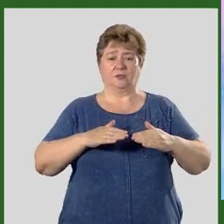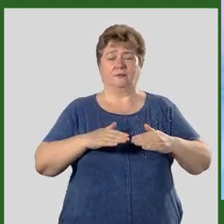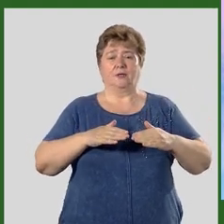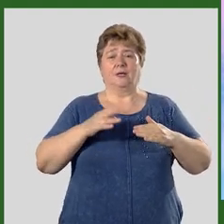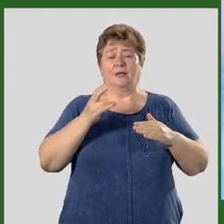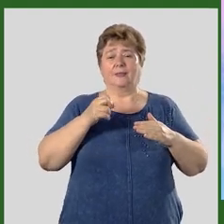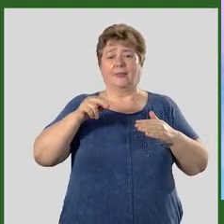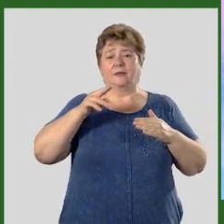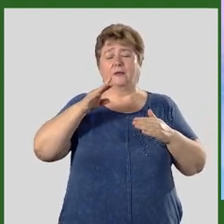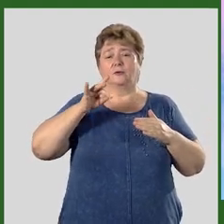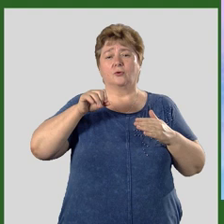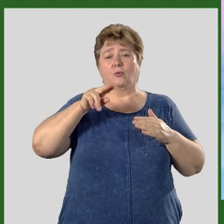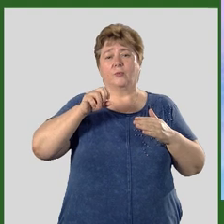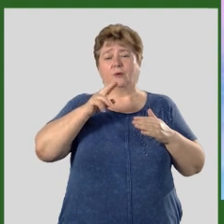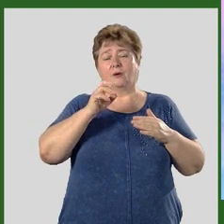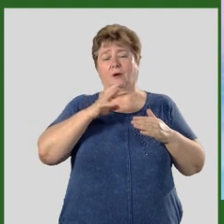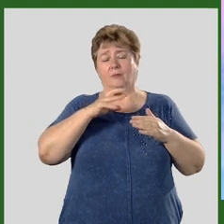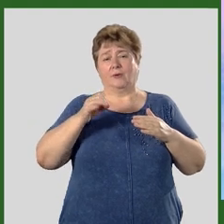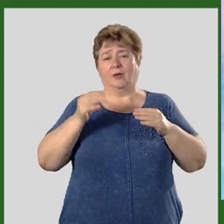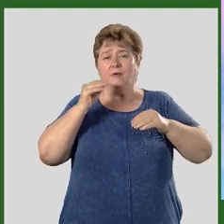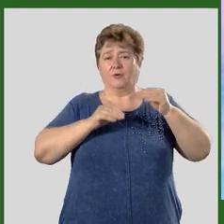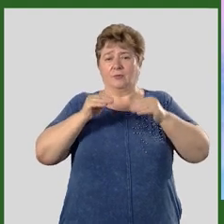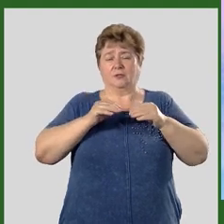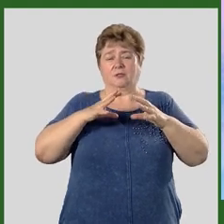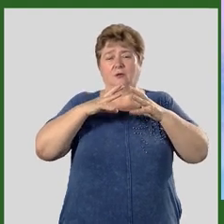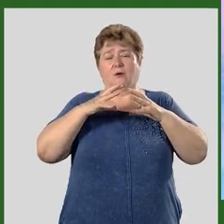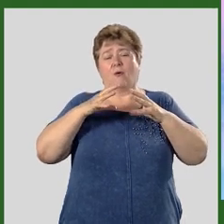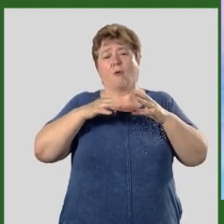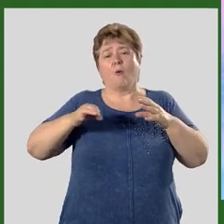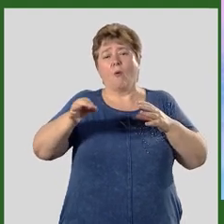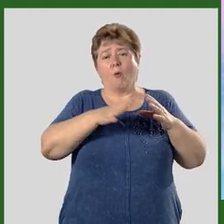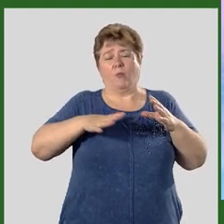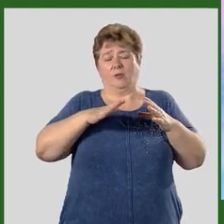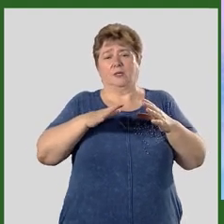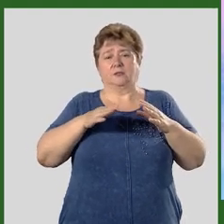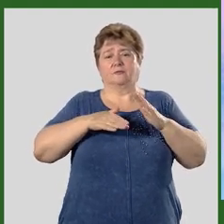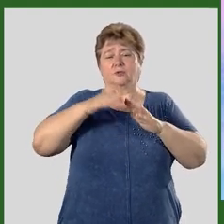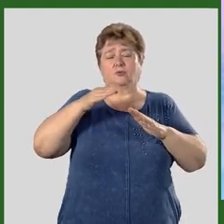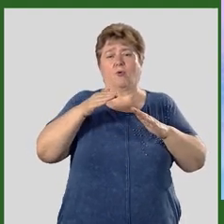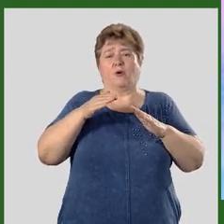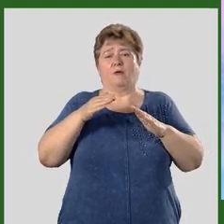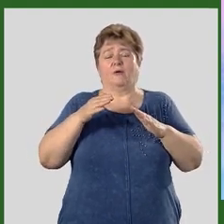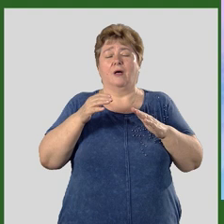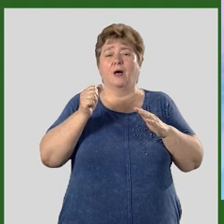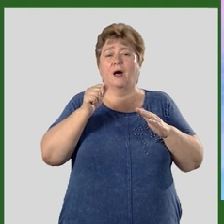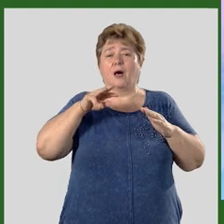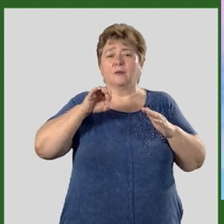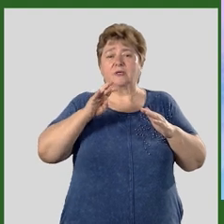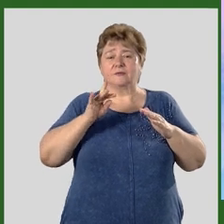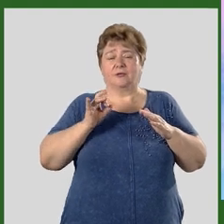вниз над тропиками и формируется область высокого атмосферного